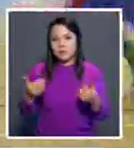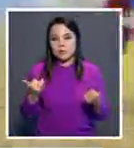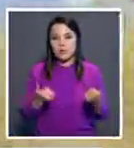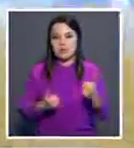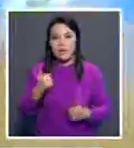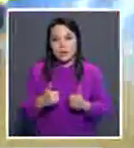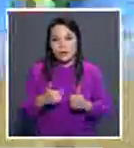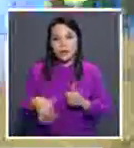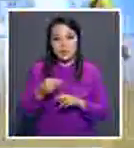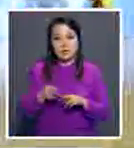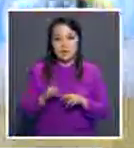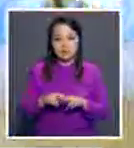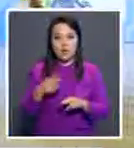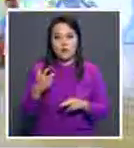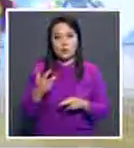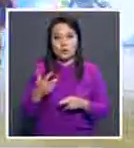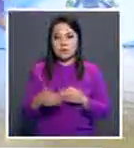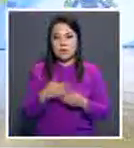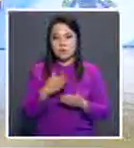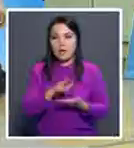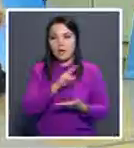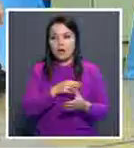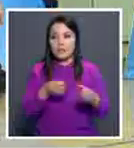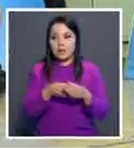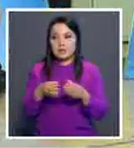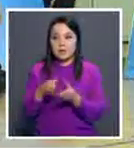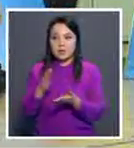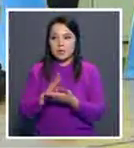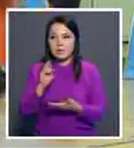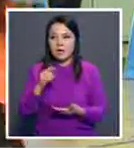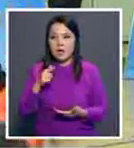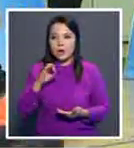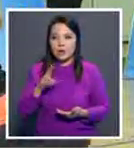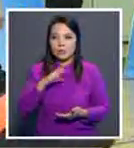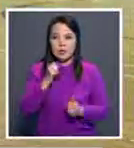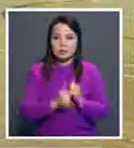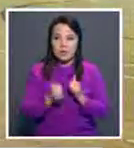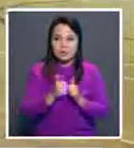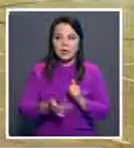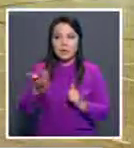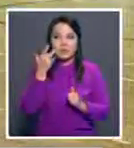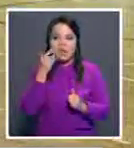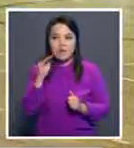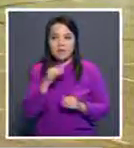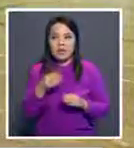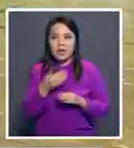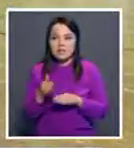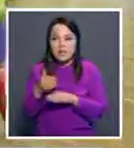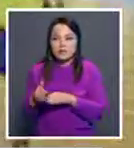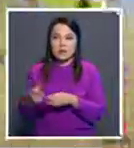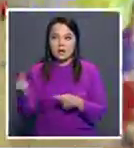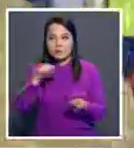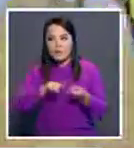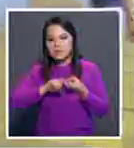Жарысқа компанияның барлығы 300-ден астам қызметкерлері қатысуда. Кегок басшылығының пікірінше, осындай сайыстарды жиі өткізу филиалдар арасындағы байланысты